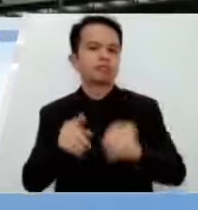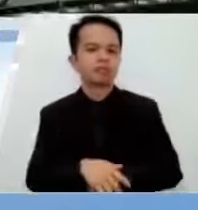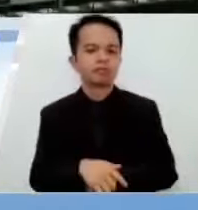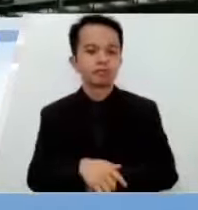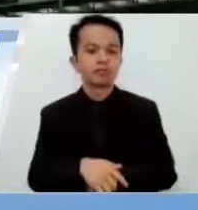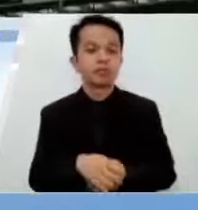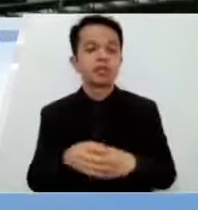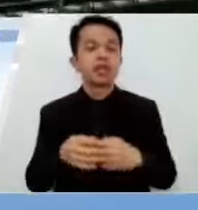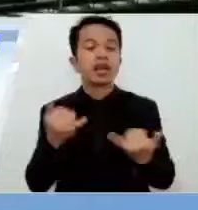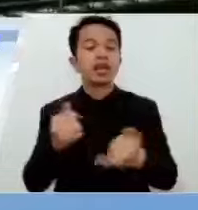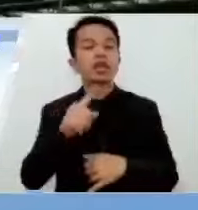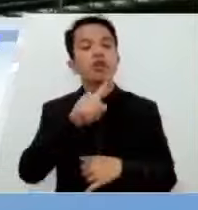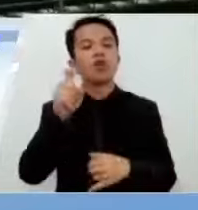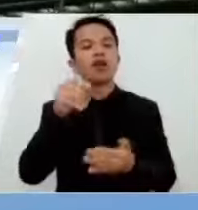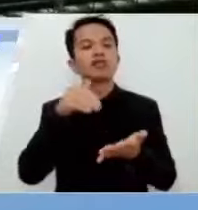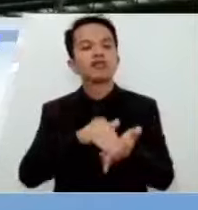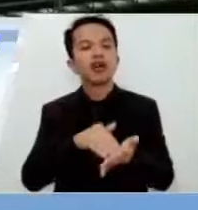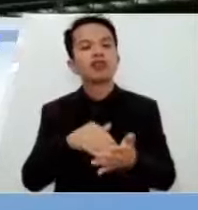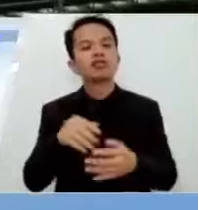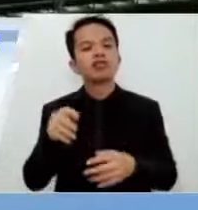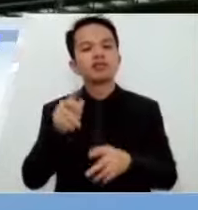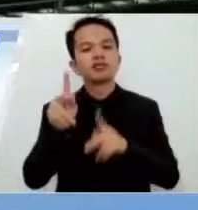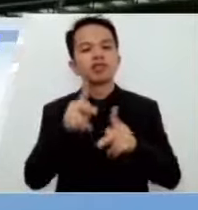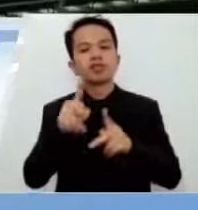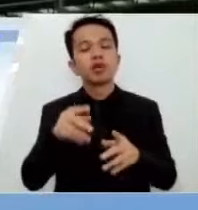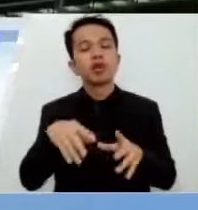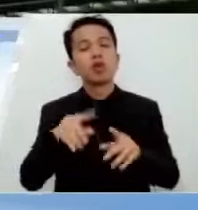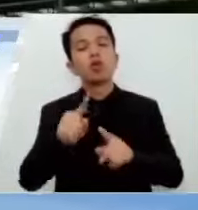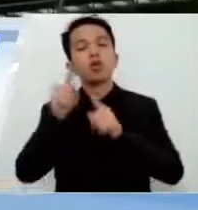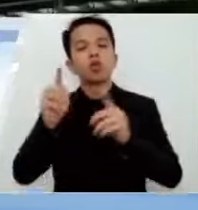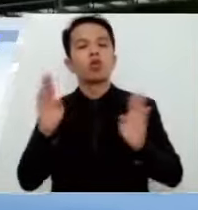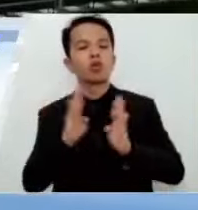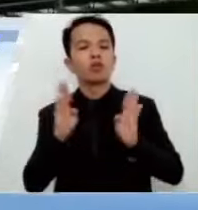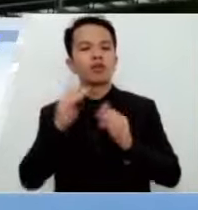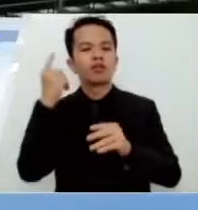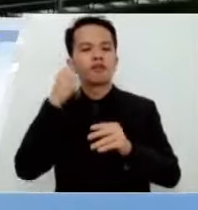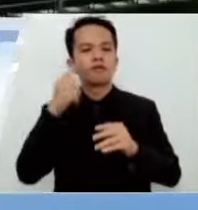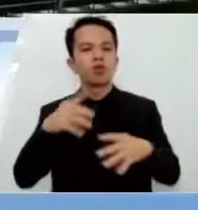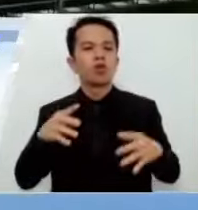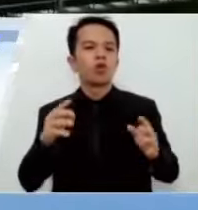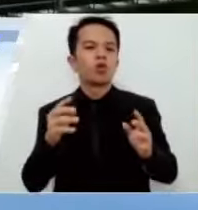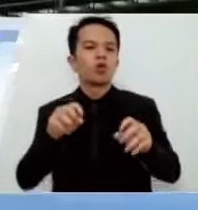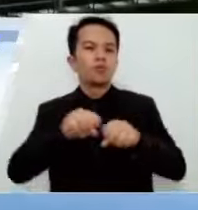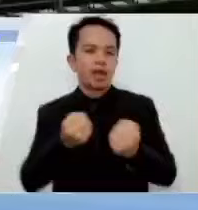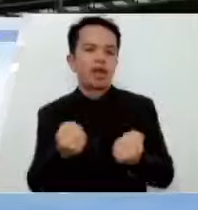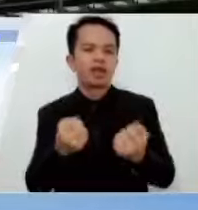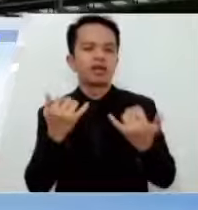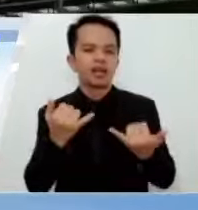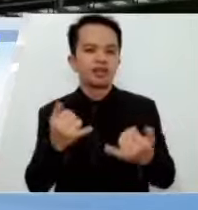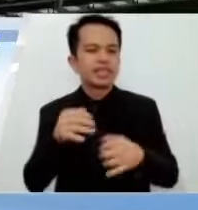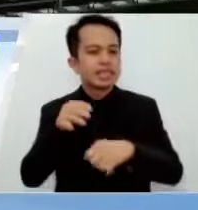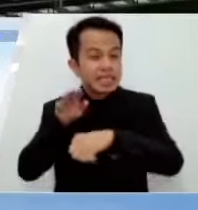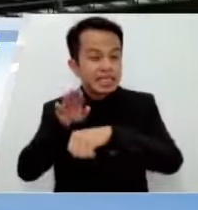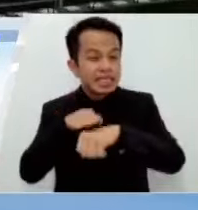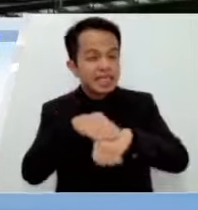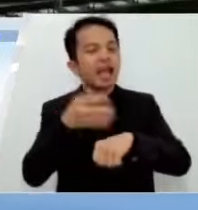100,000 turista naman ang inaasahang aakyat sa Baguio ngayong Holy Week break. Pinag-iingat ang publiko sa mga modus gaya